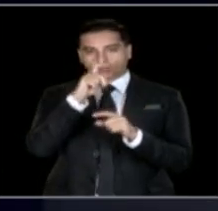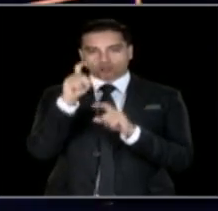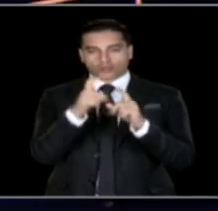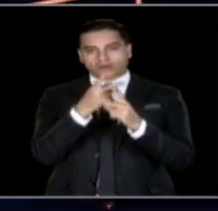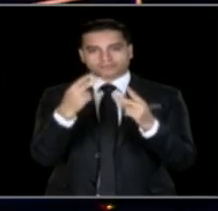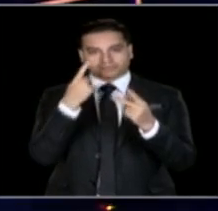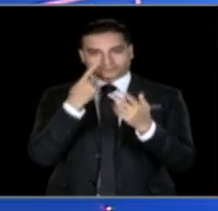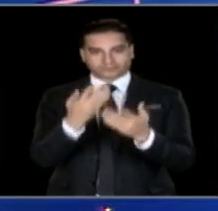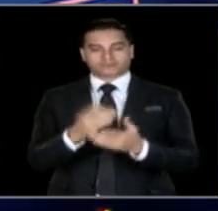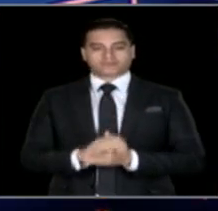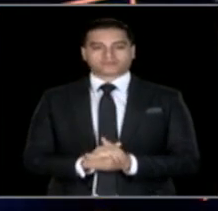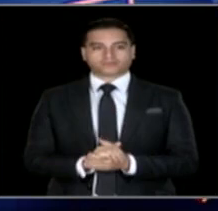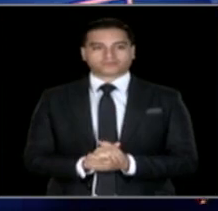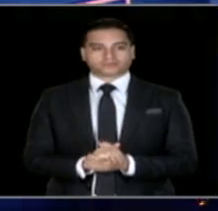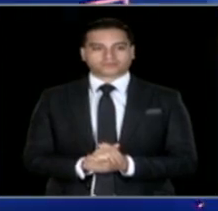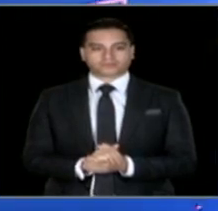هو